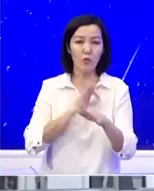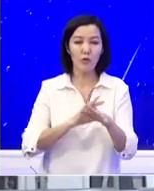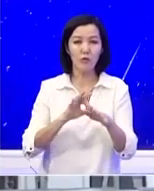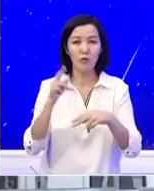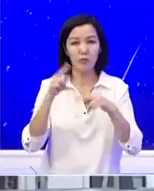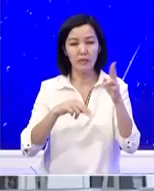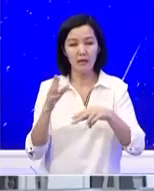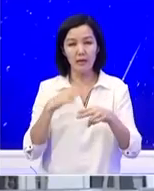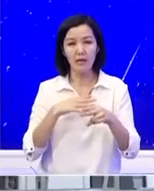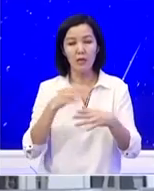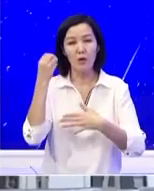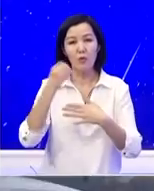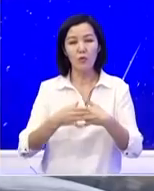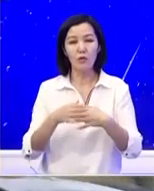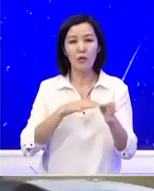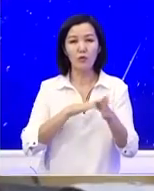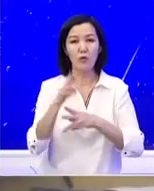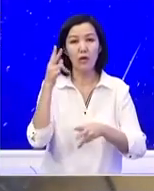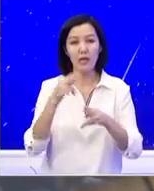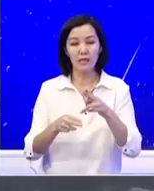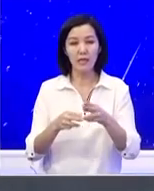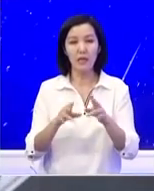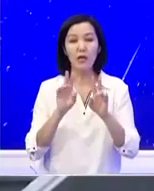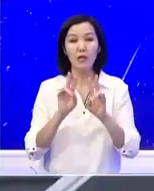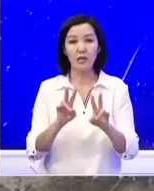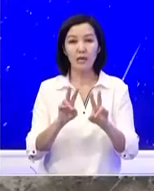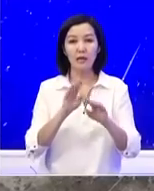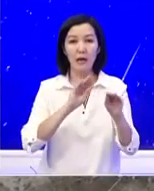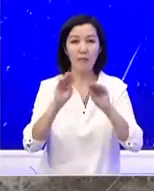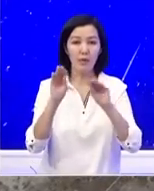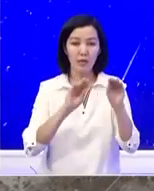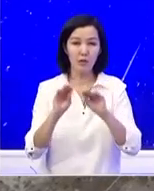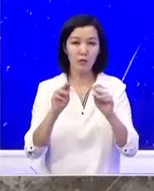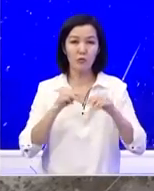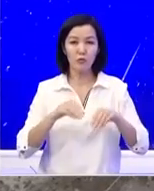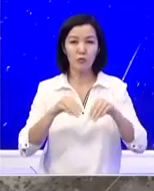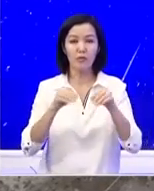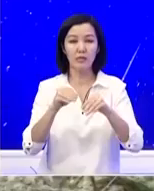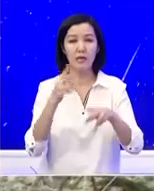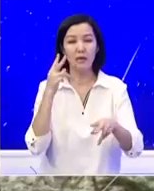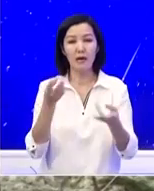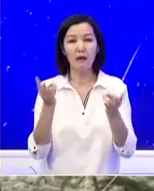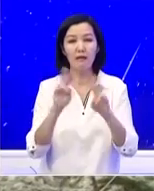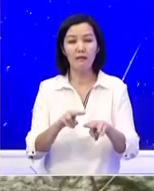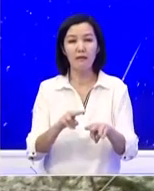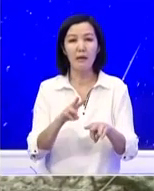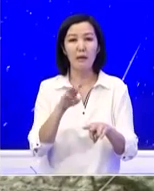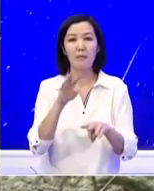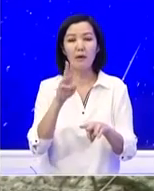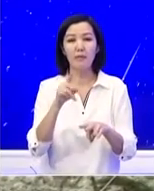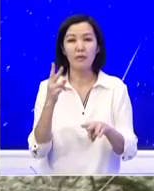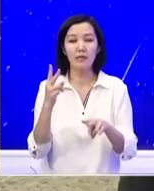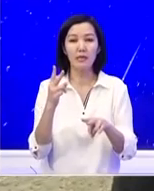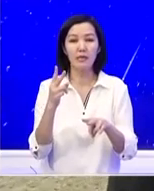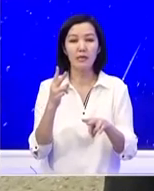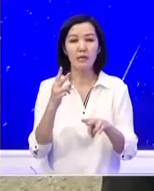отырып салынған. Орталық толық аяқталған, тек абаттандыру жұмыстары ғана қалды. Мамырдың 2-ші 10-күндігінде пайдалануға